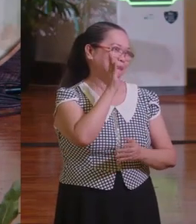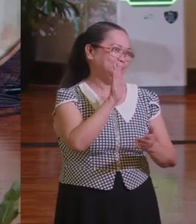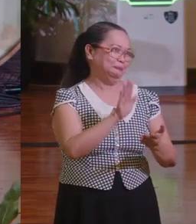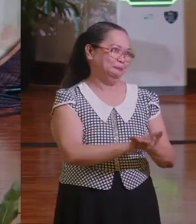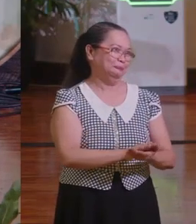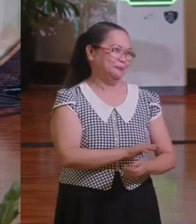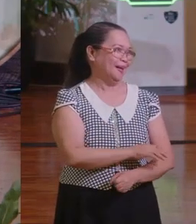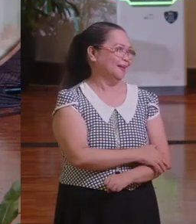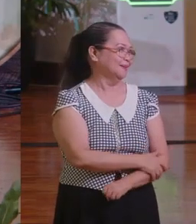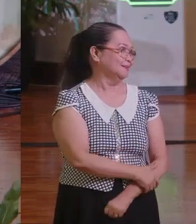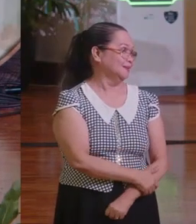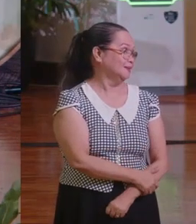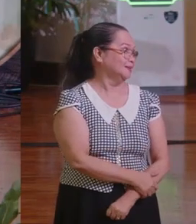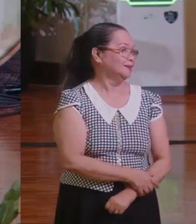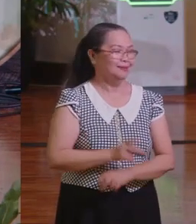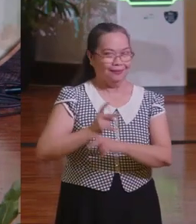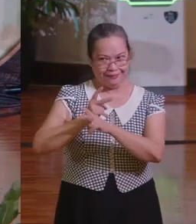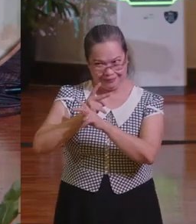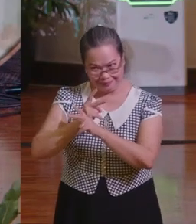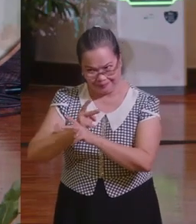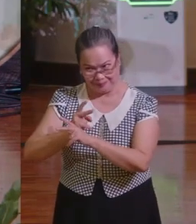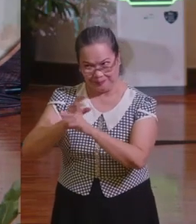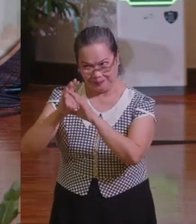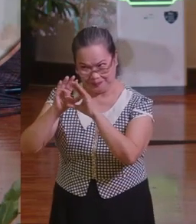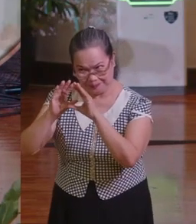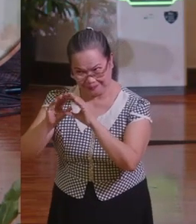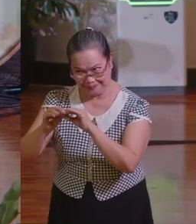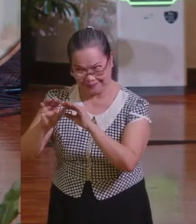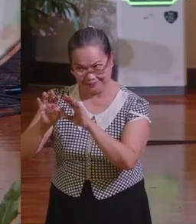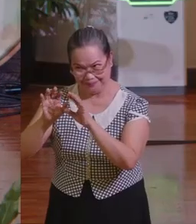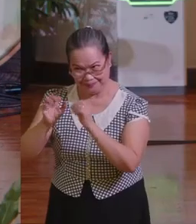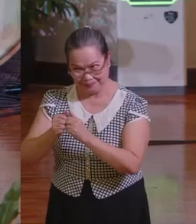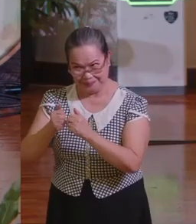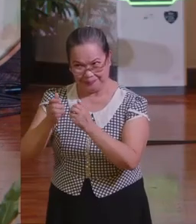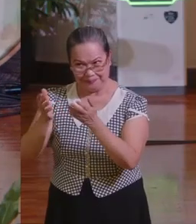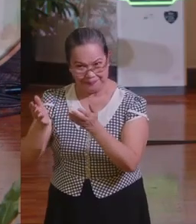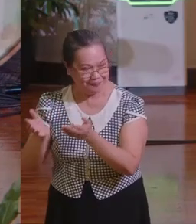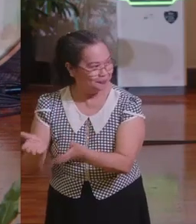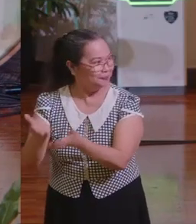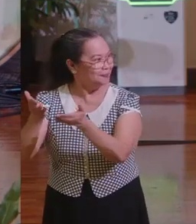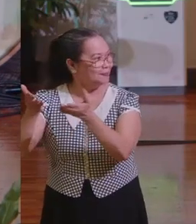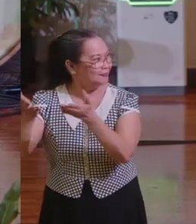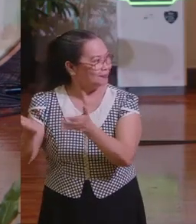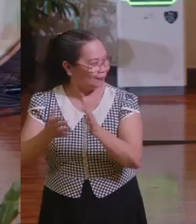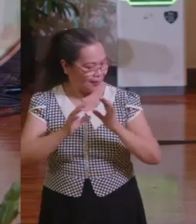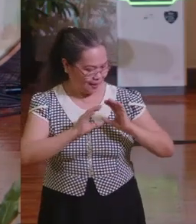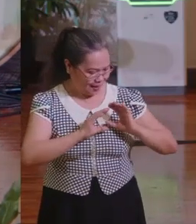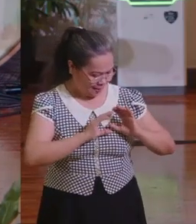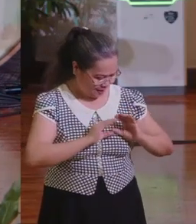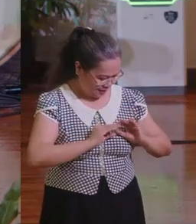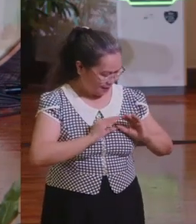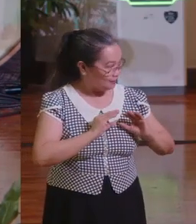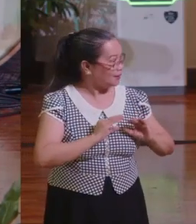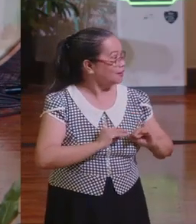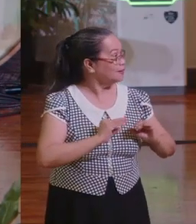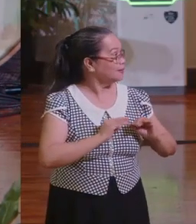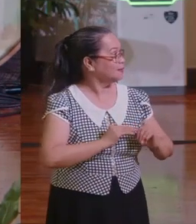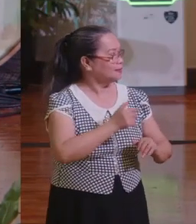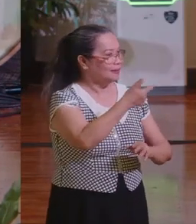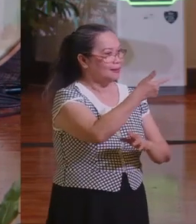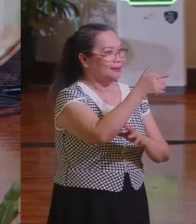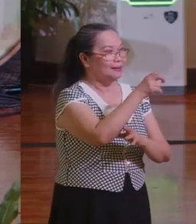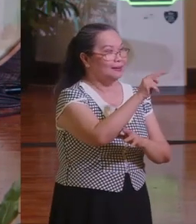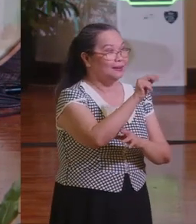correcting his opponents with gentleness. Yung gentleness po, yung salita pong yun, tinatranslate ko